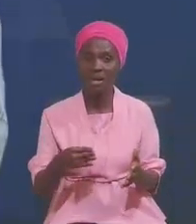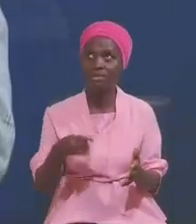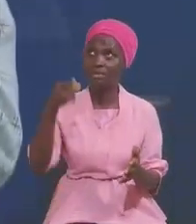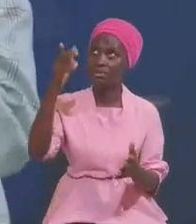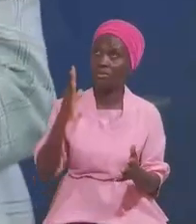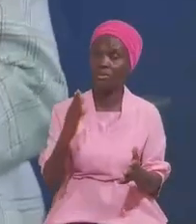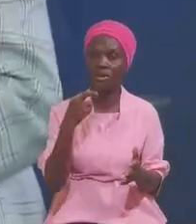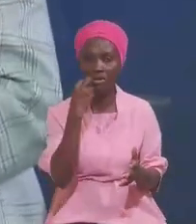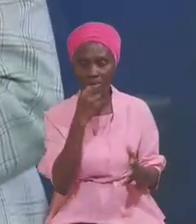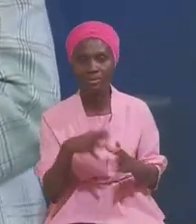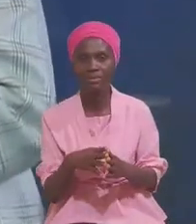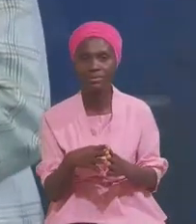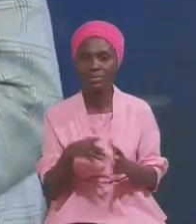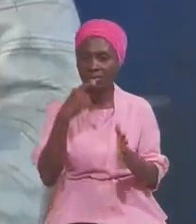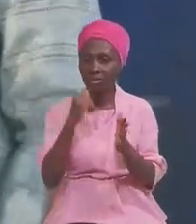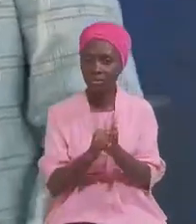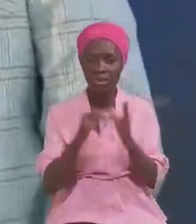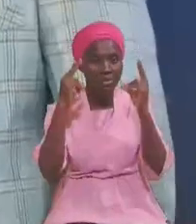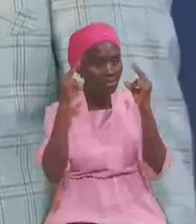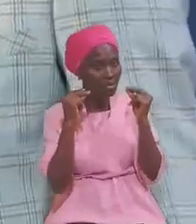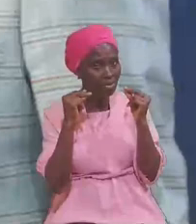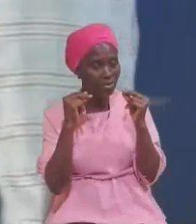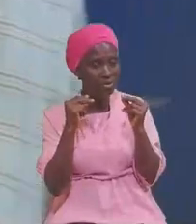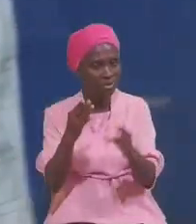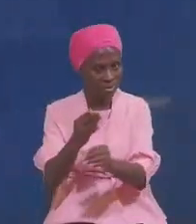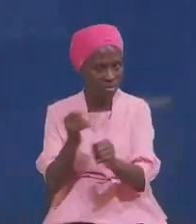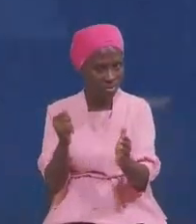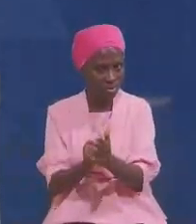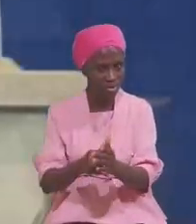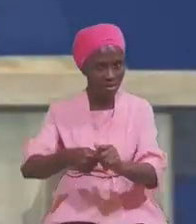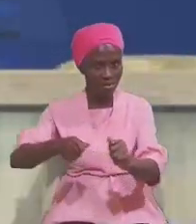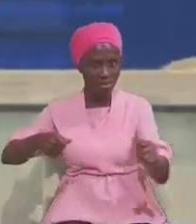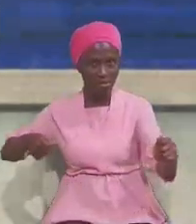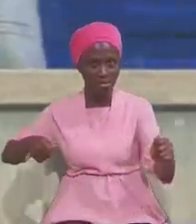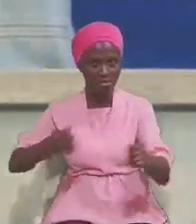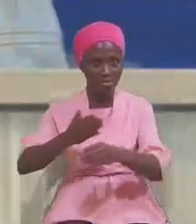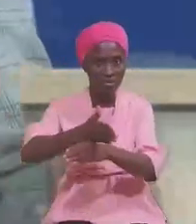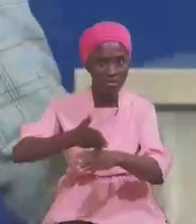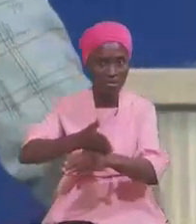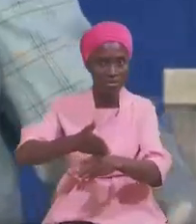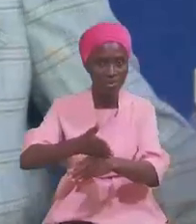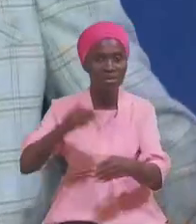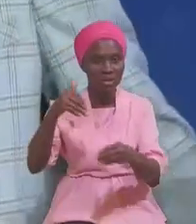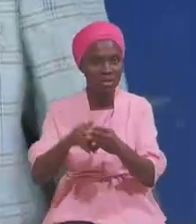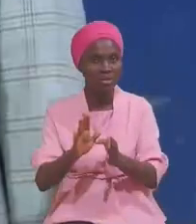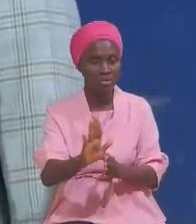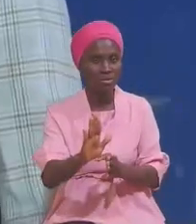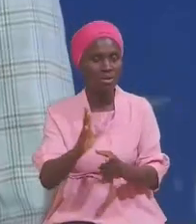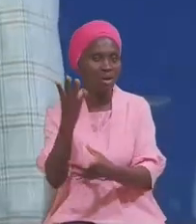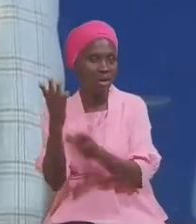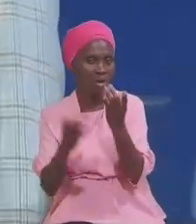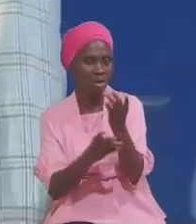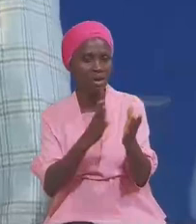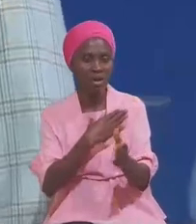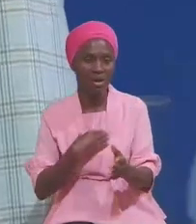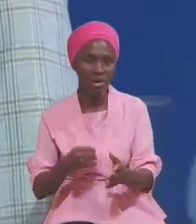Il a dit, Moïse, prends le bâton qui est dans ta main. Va frapper ce rocher. Dieu,